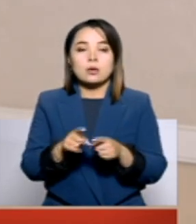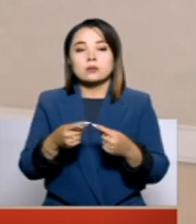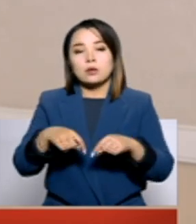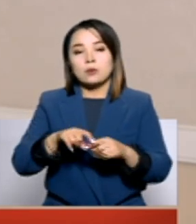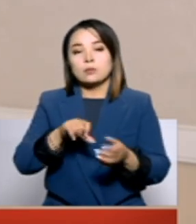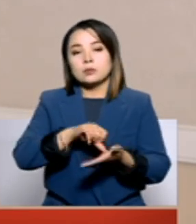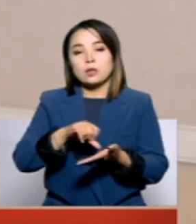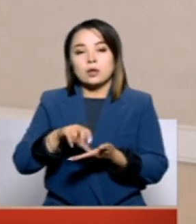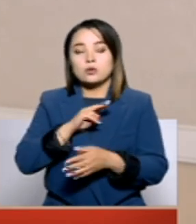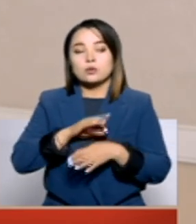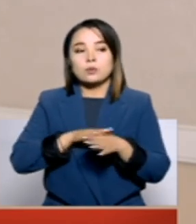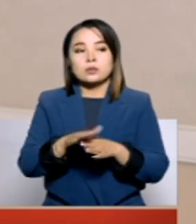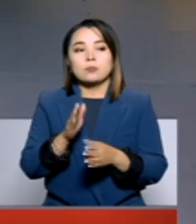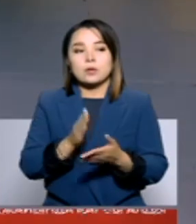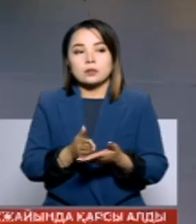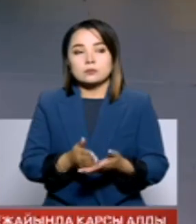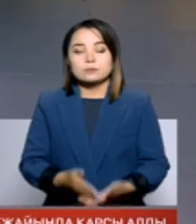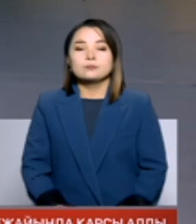тарапынан жасалуда.